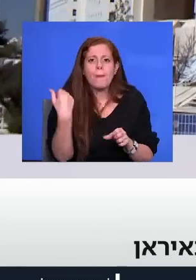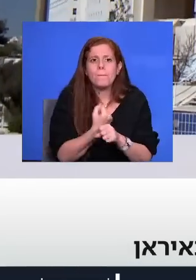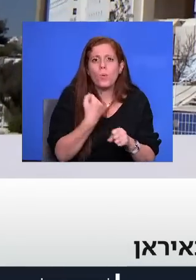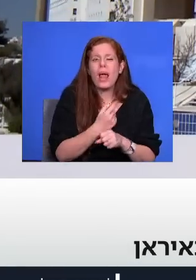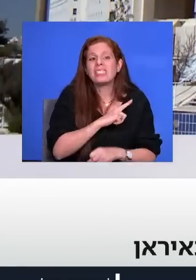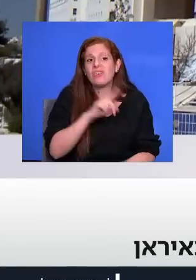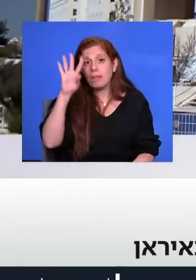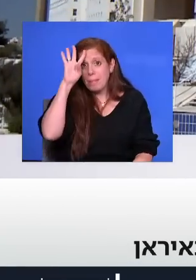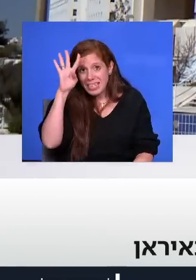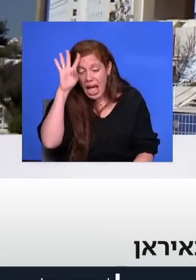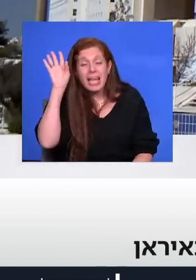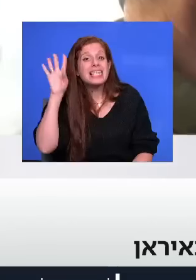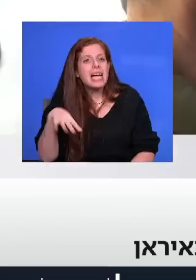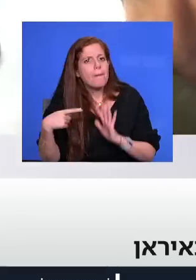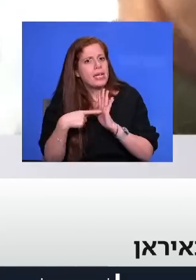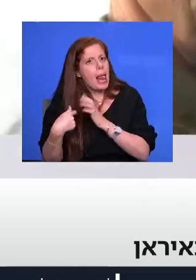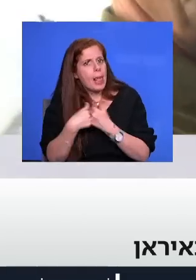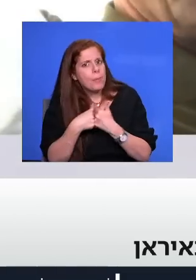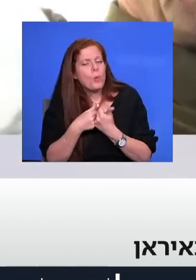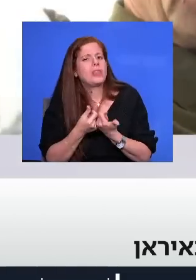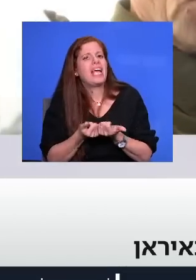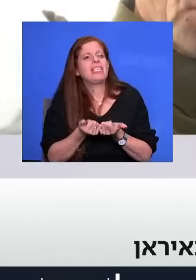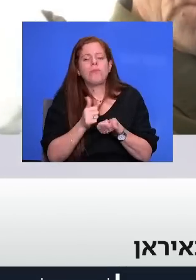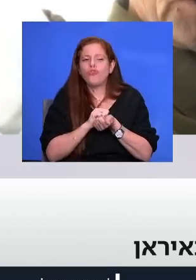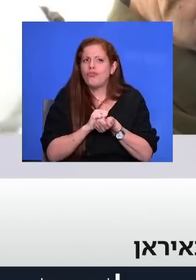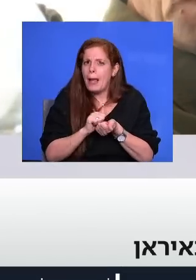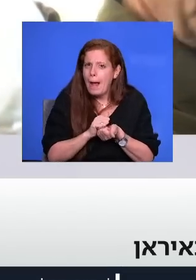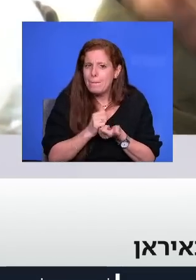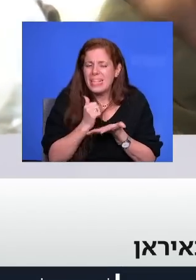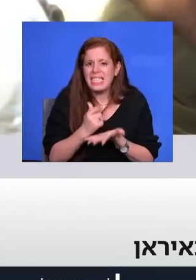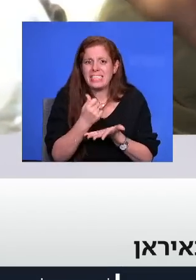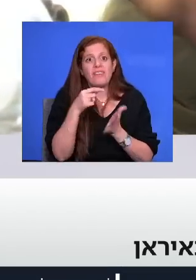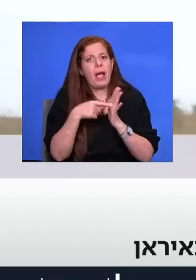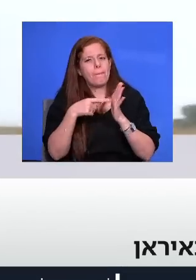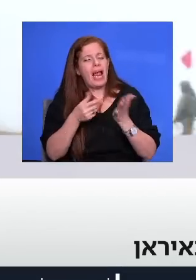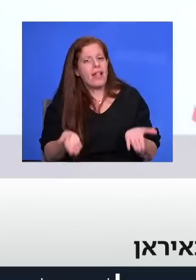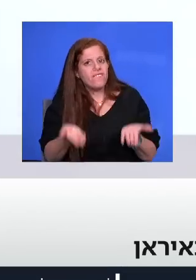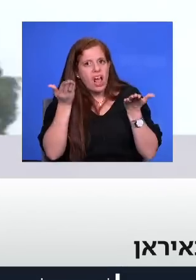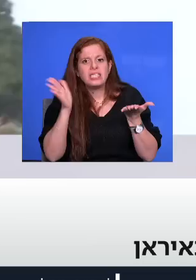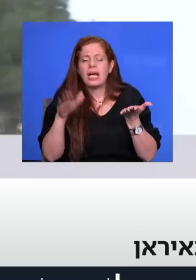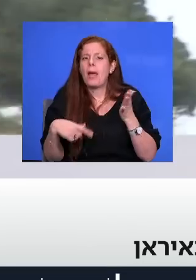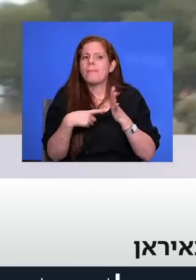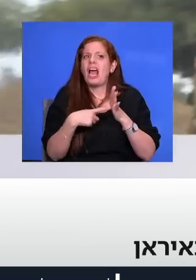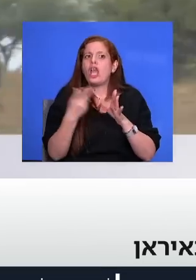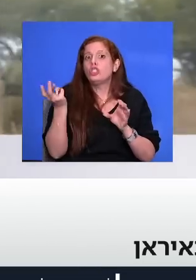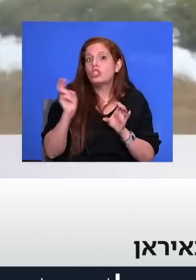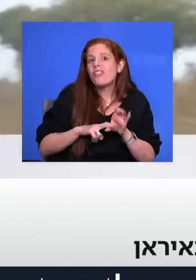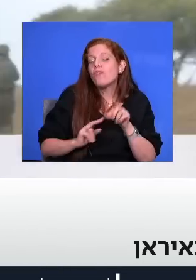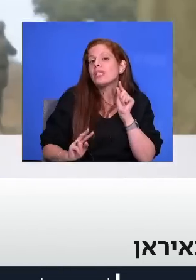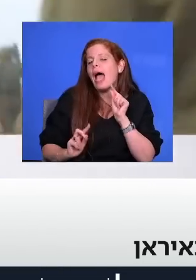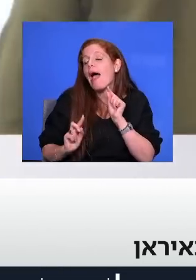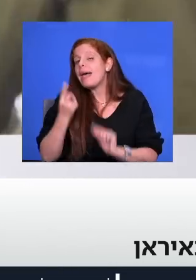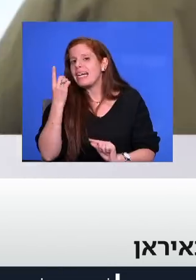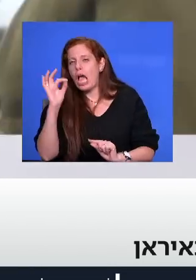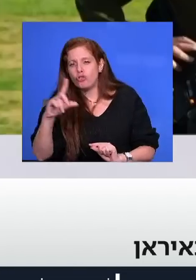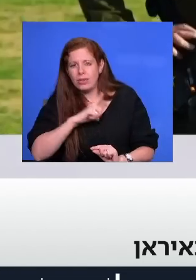באיראן, גם כדי להתמודד עם השחיקה בתקציב, גם לנוכח האינפלציה, גם לנוכח ההשתתפות החריגה יחסית של צהל